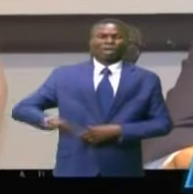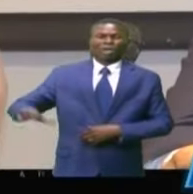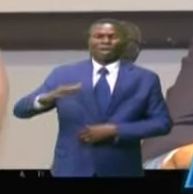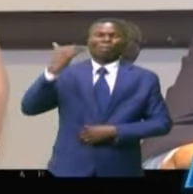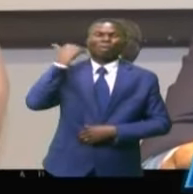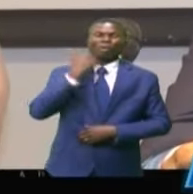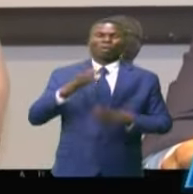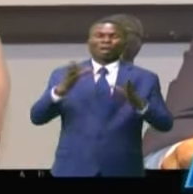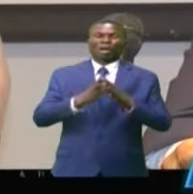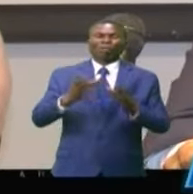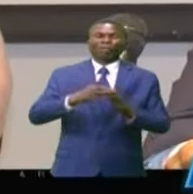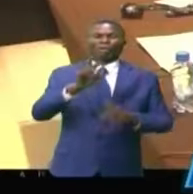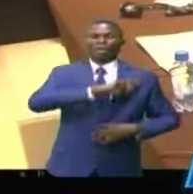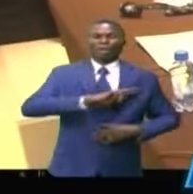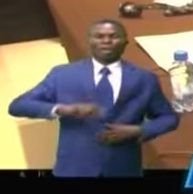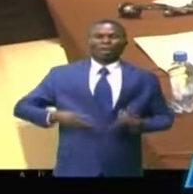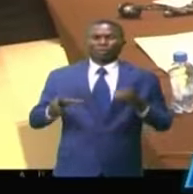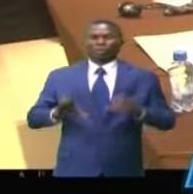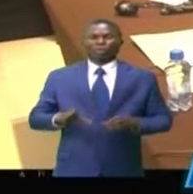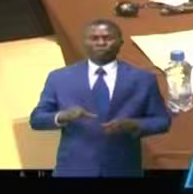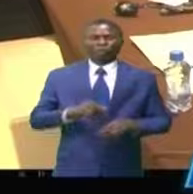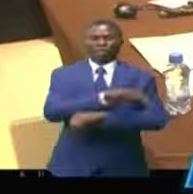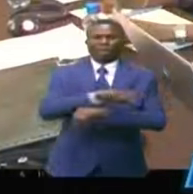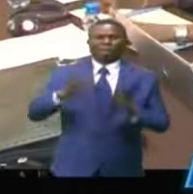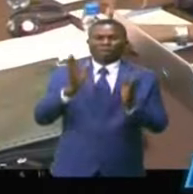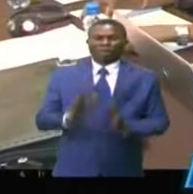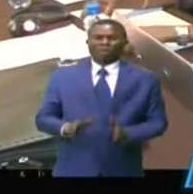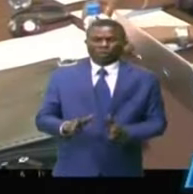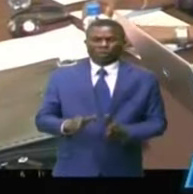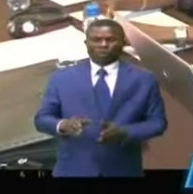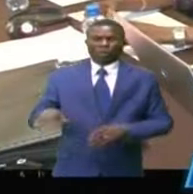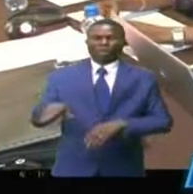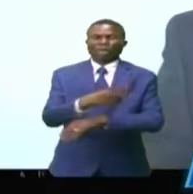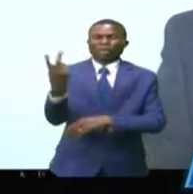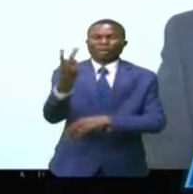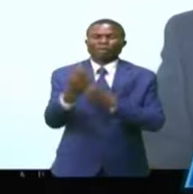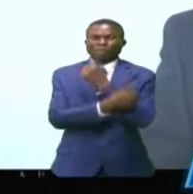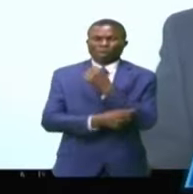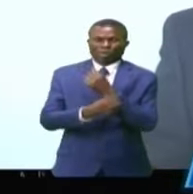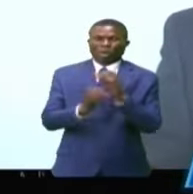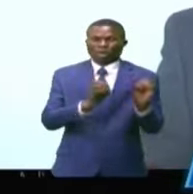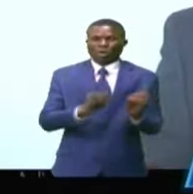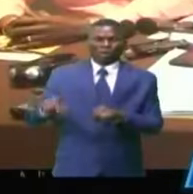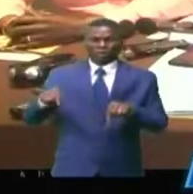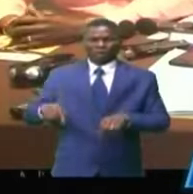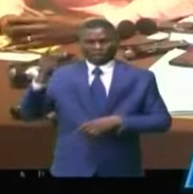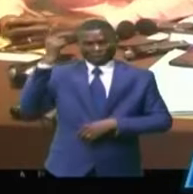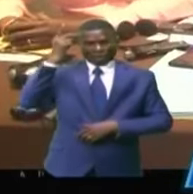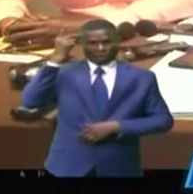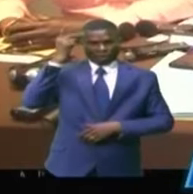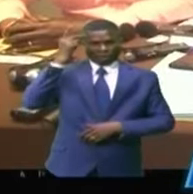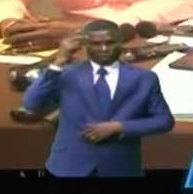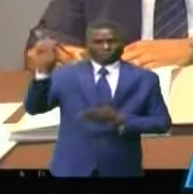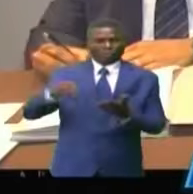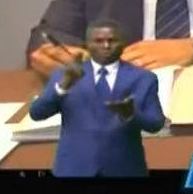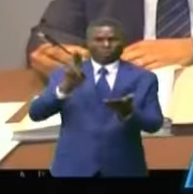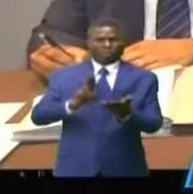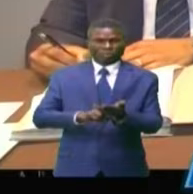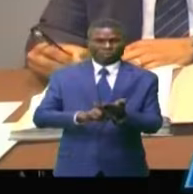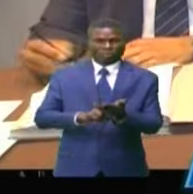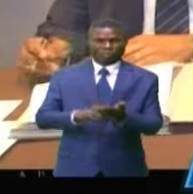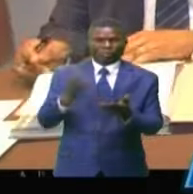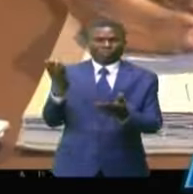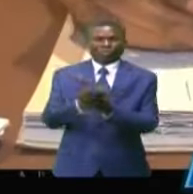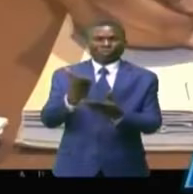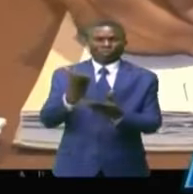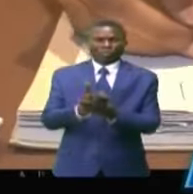République démocratique du Congo, les administrations douanières de nos deux pays ont procédé à Kinshasa à la signature d'un